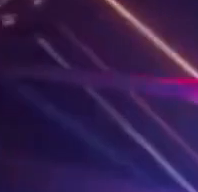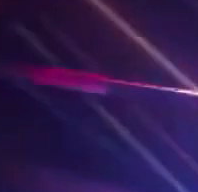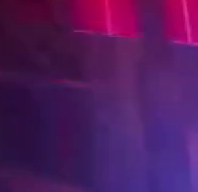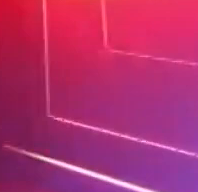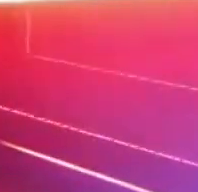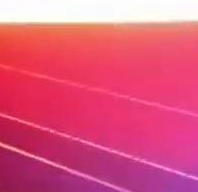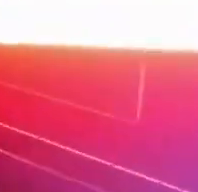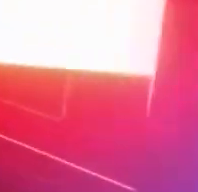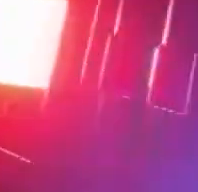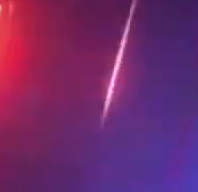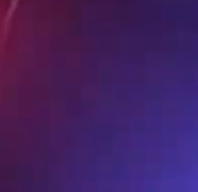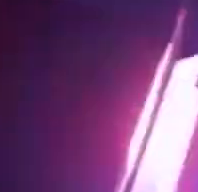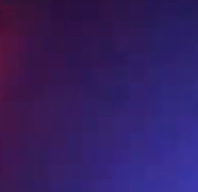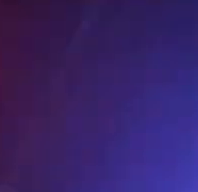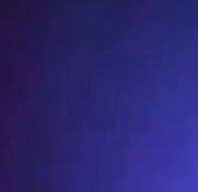жатырмыз.